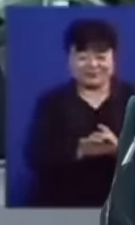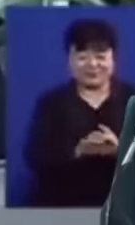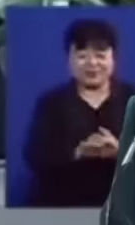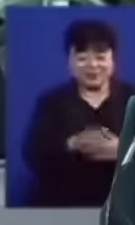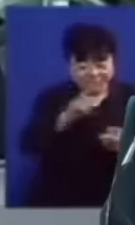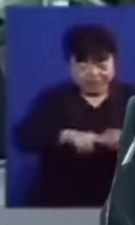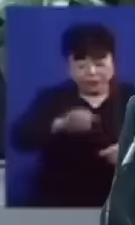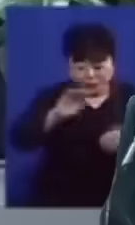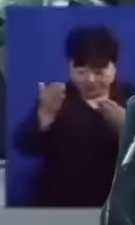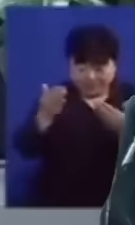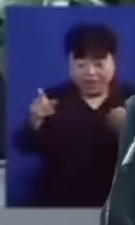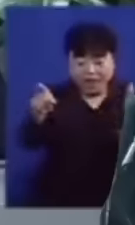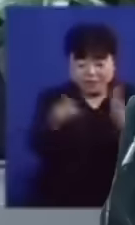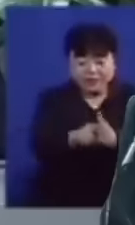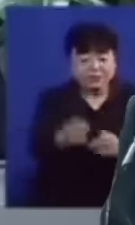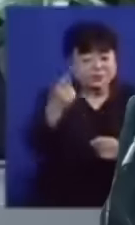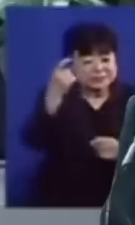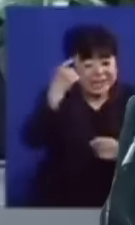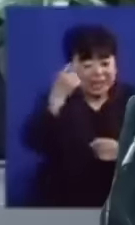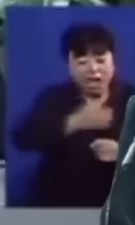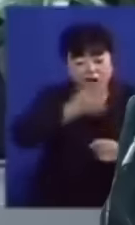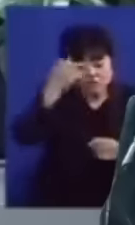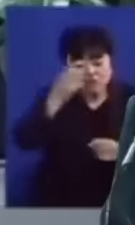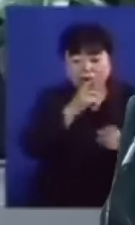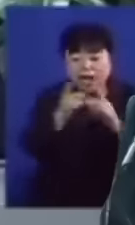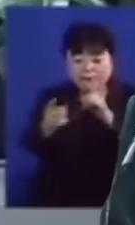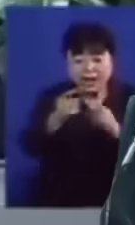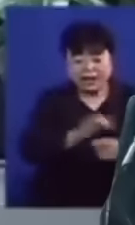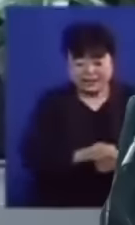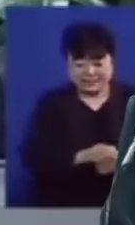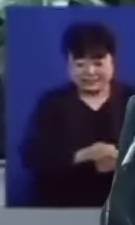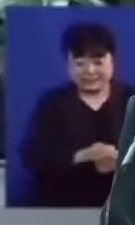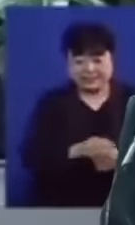그러면 그대로 된다고요. 믿음과 생각과 꿈과 말은